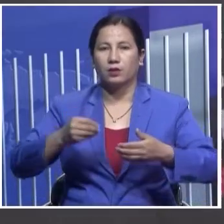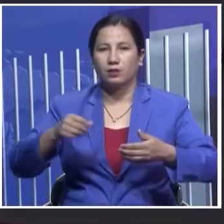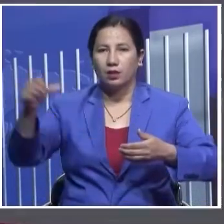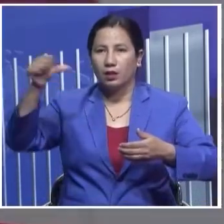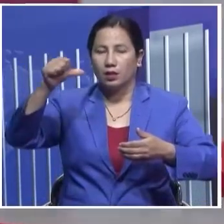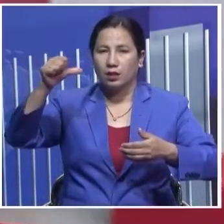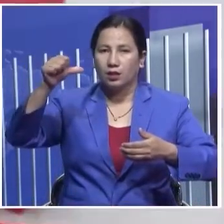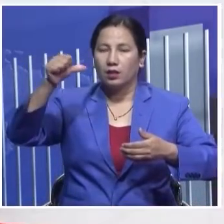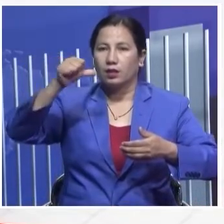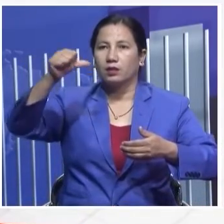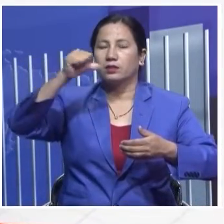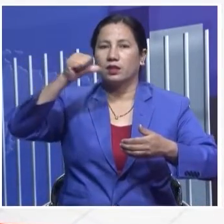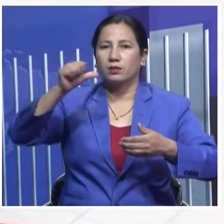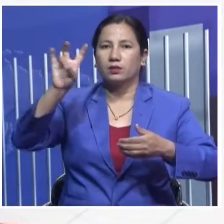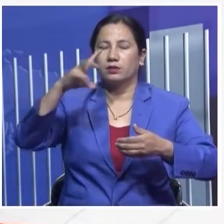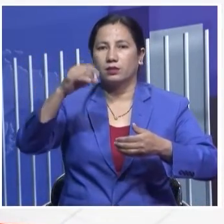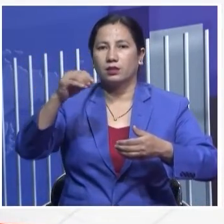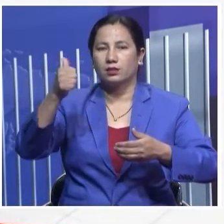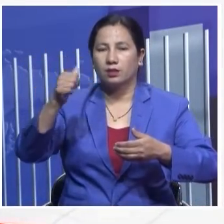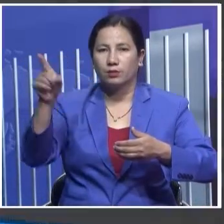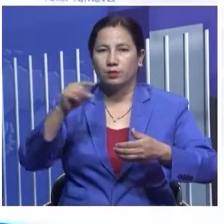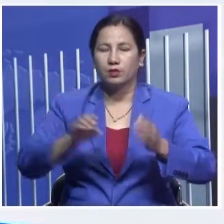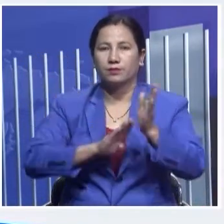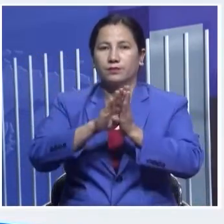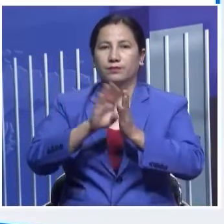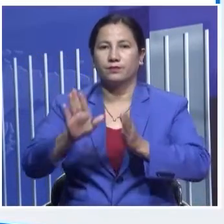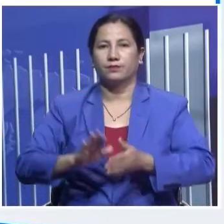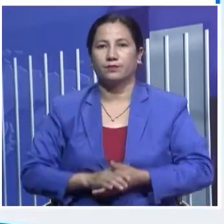जलविद्युत परियोजनाको शेयर 6% भन्दा धेरैले बढेको छ।